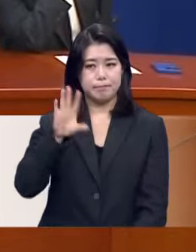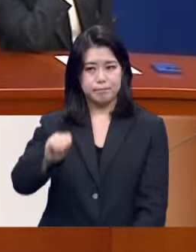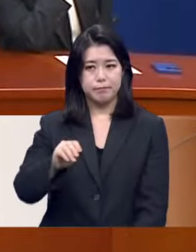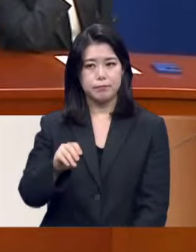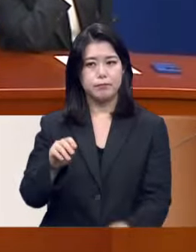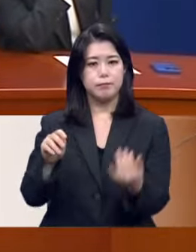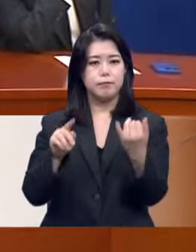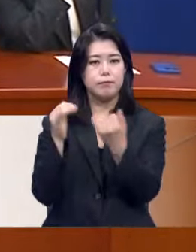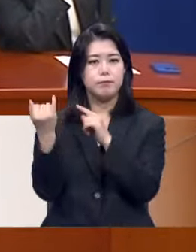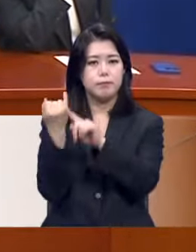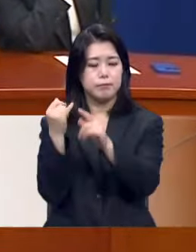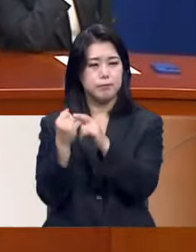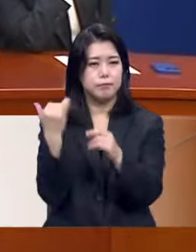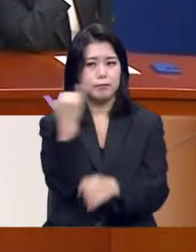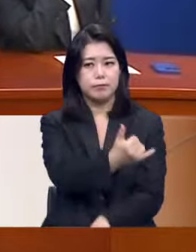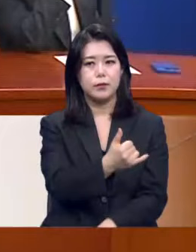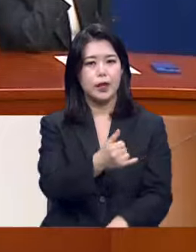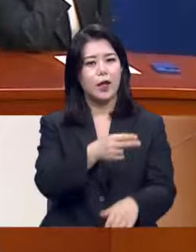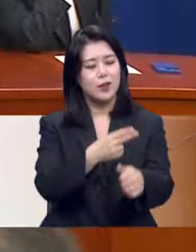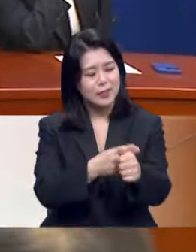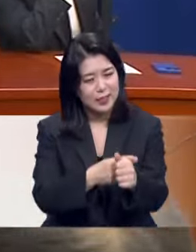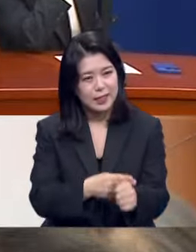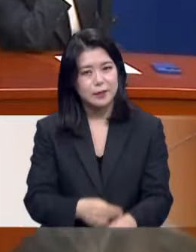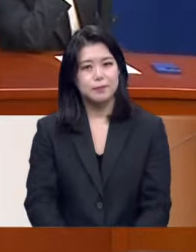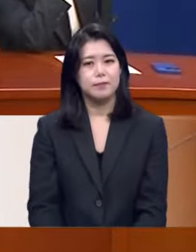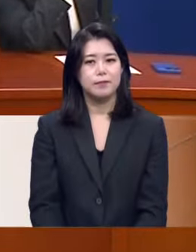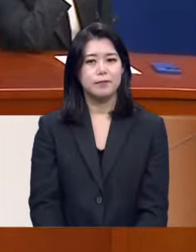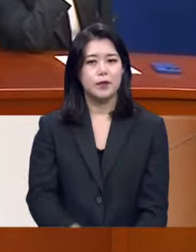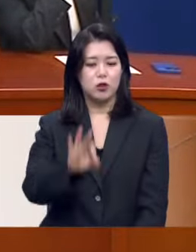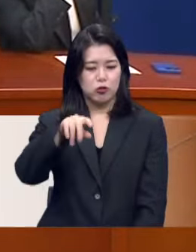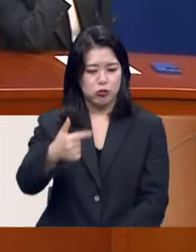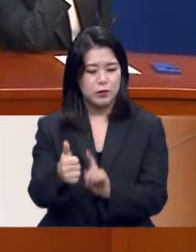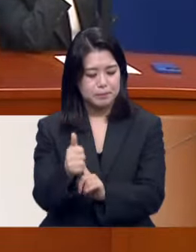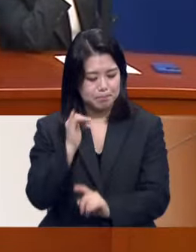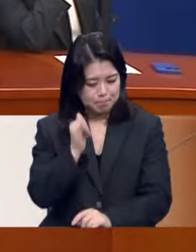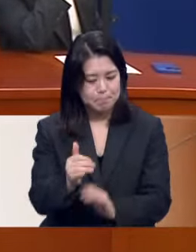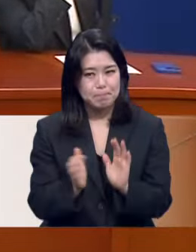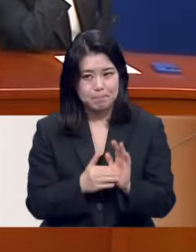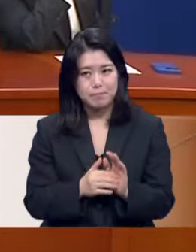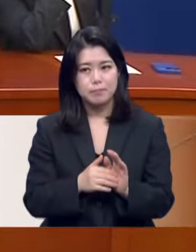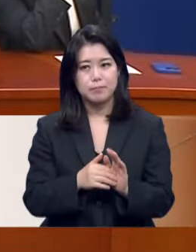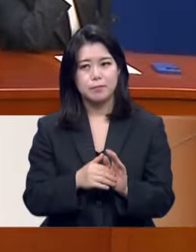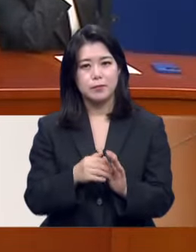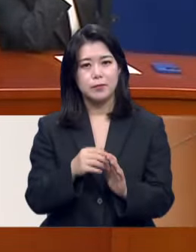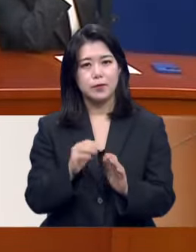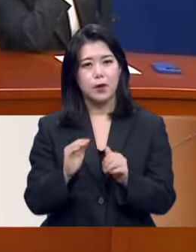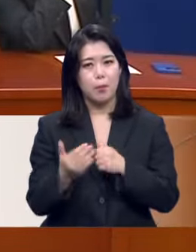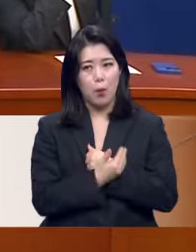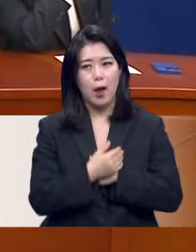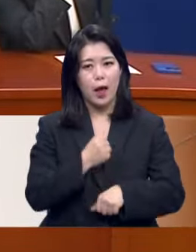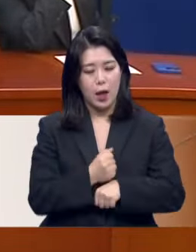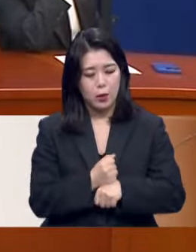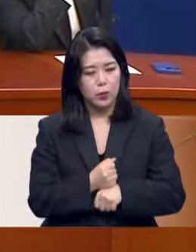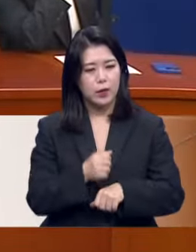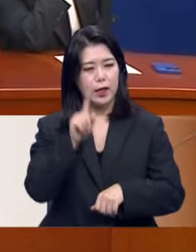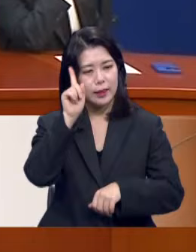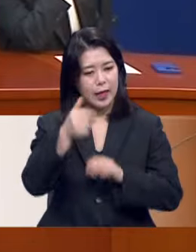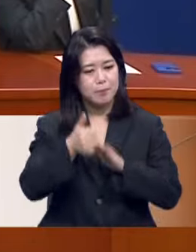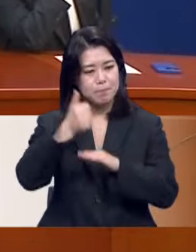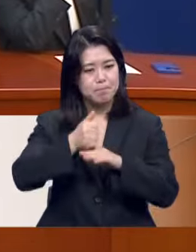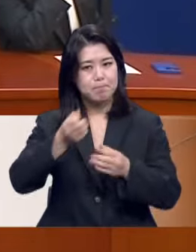마누라 전화왔어 선생님 어 윤상이 이한테 전화했습니다 보안 유지하시고 예 입